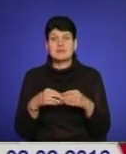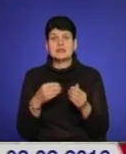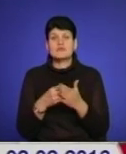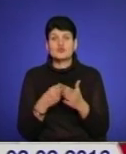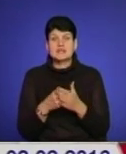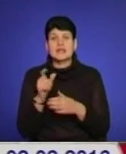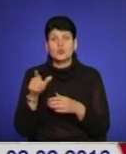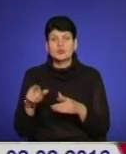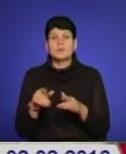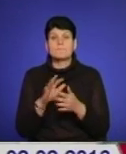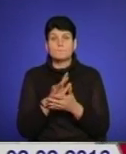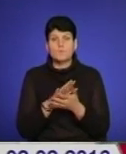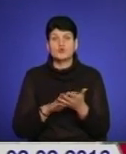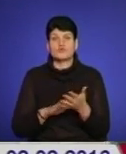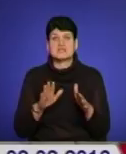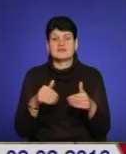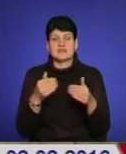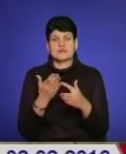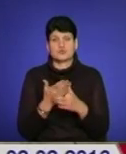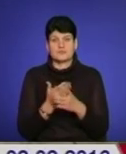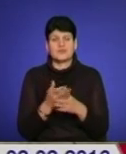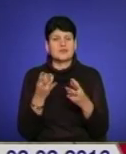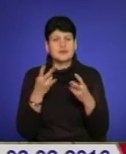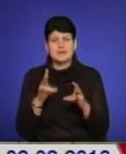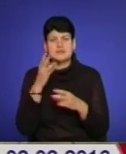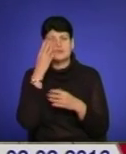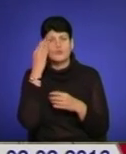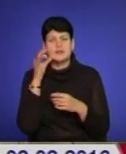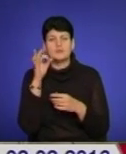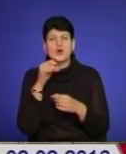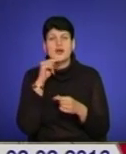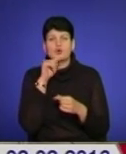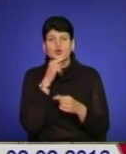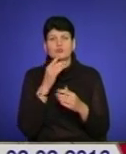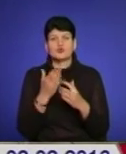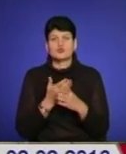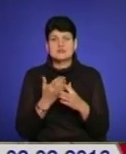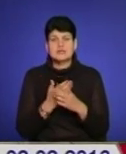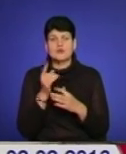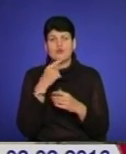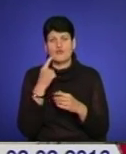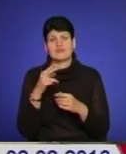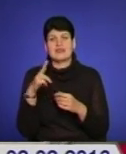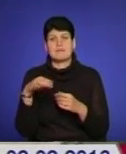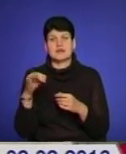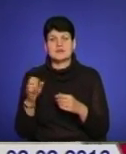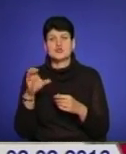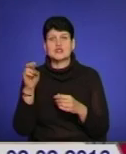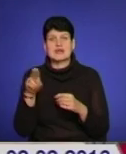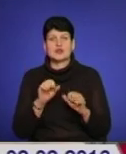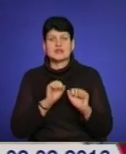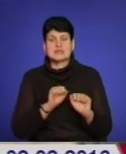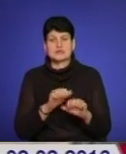люди продовжують звертатися за призначенням субсидії. Не варто забувати і про економію субсидій, зазначають у Департаменті соціального